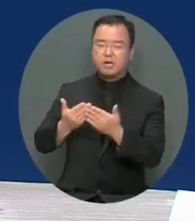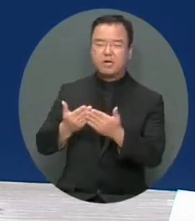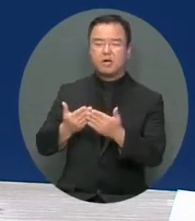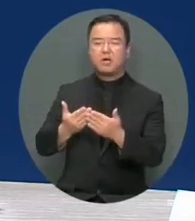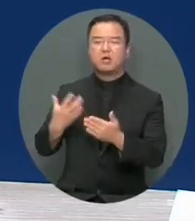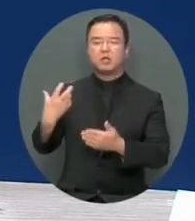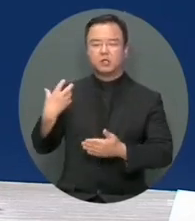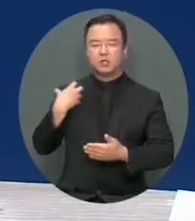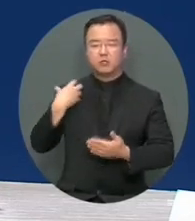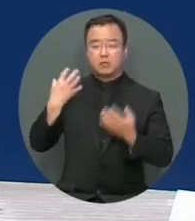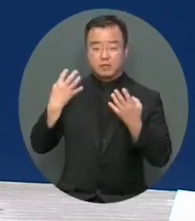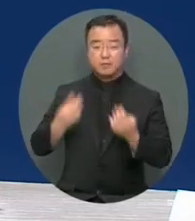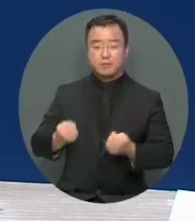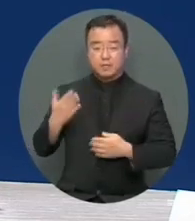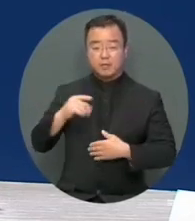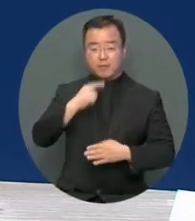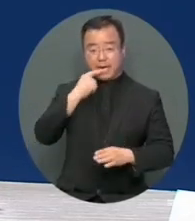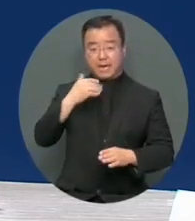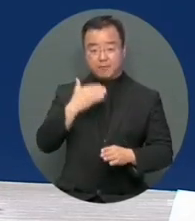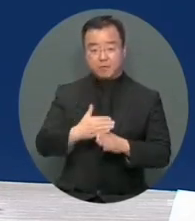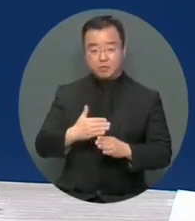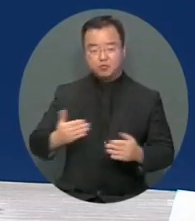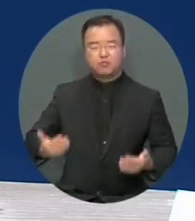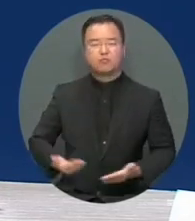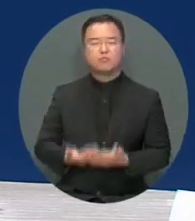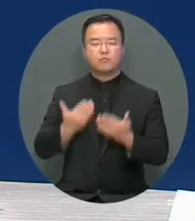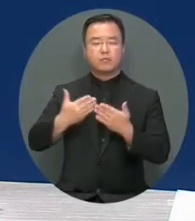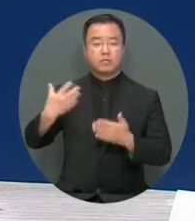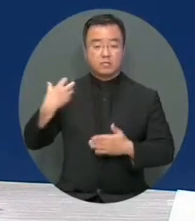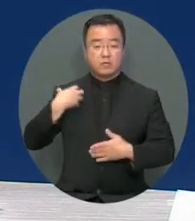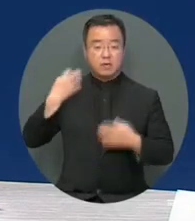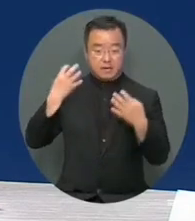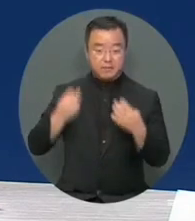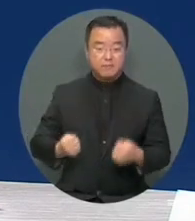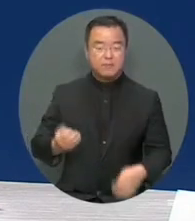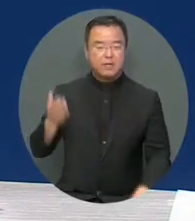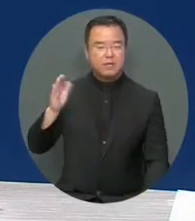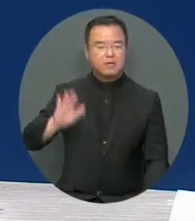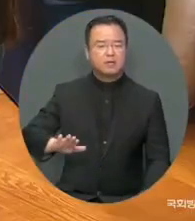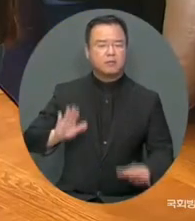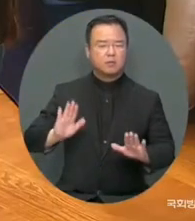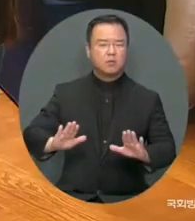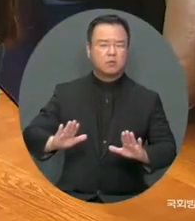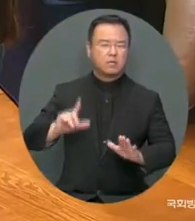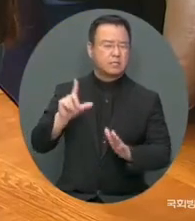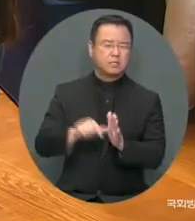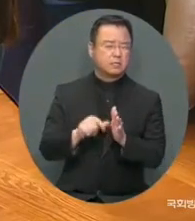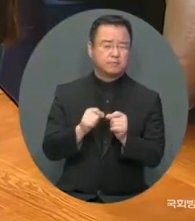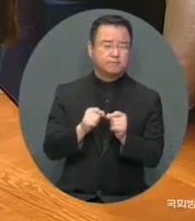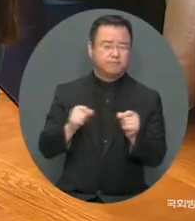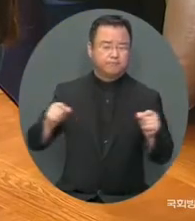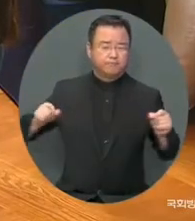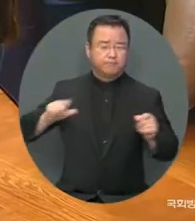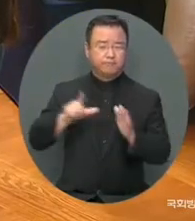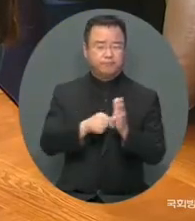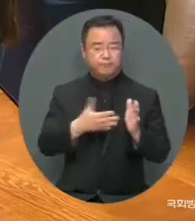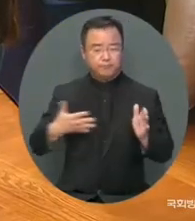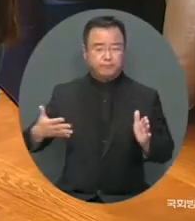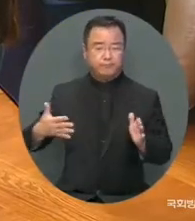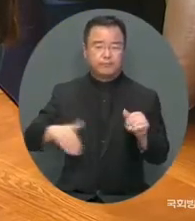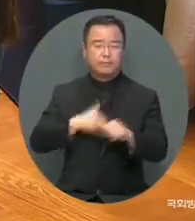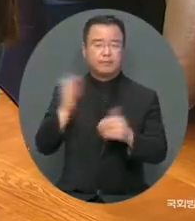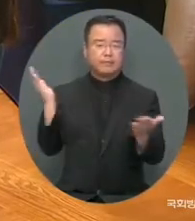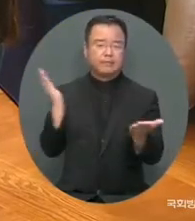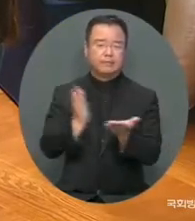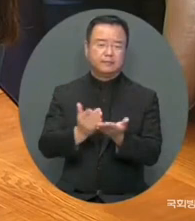해왔지만 민주주의 발전을 위해서도 그러나 이제는 너무 오랜 세월이 흐르다 보니까 우리 현실에 맞지 않는 게 너무